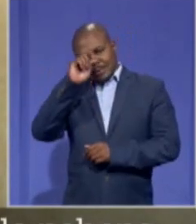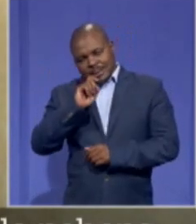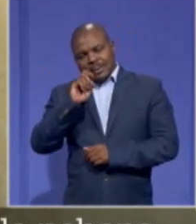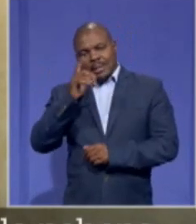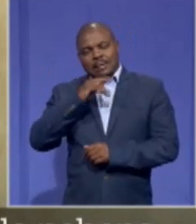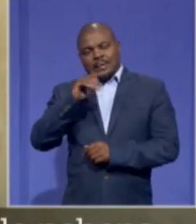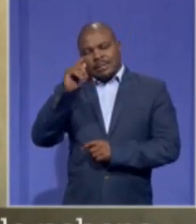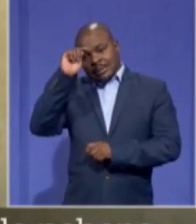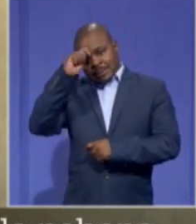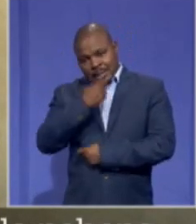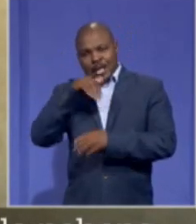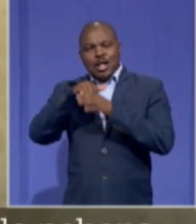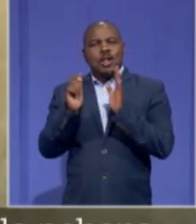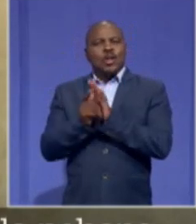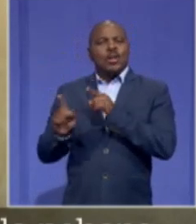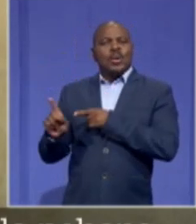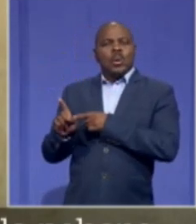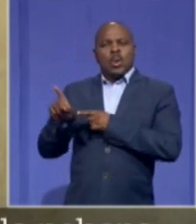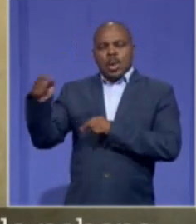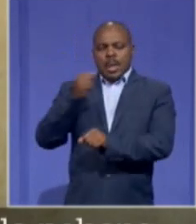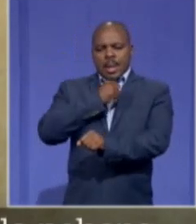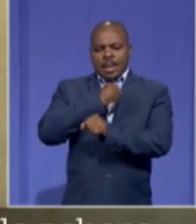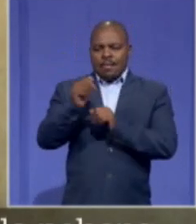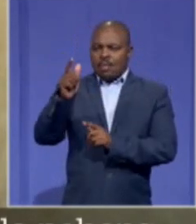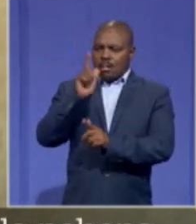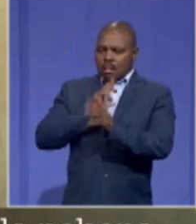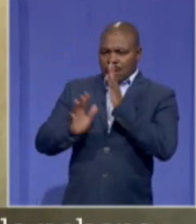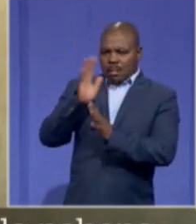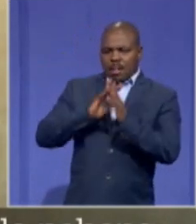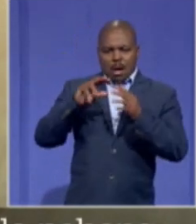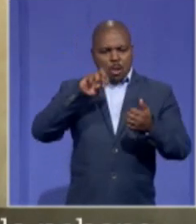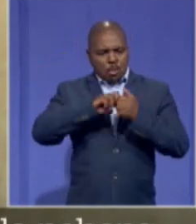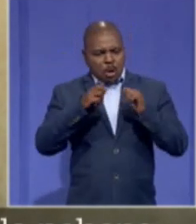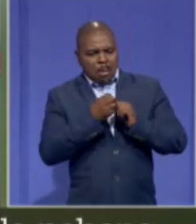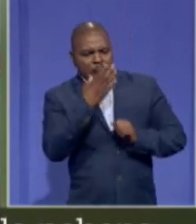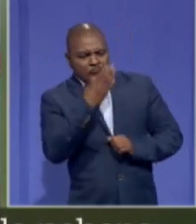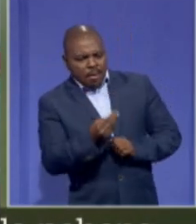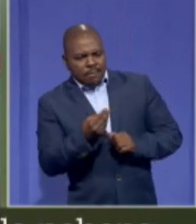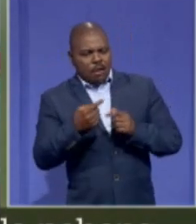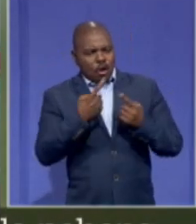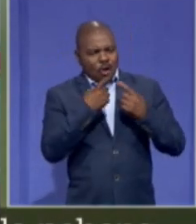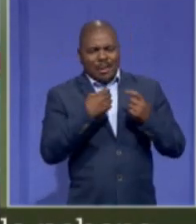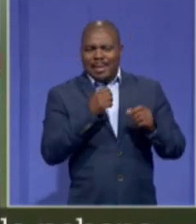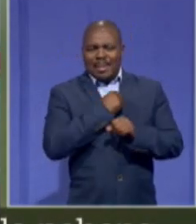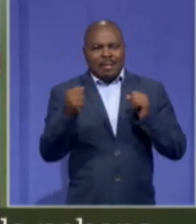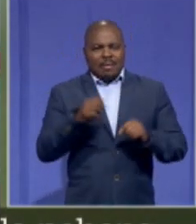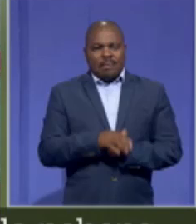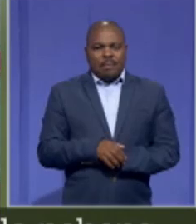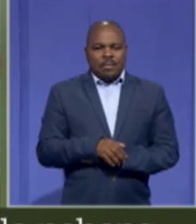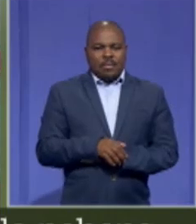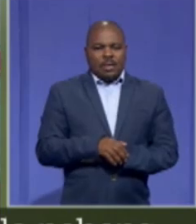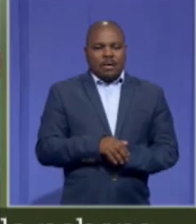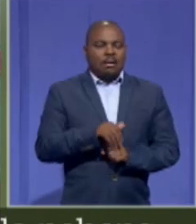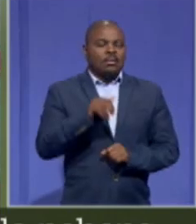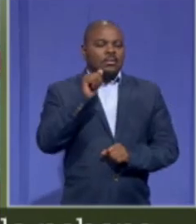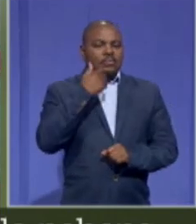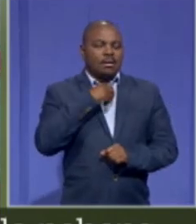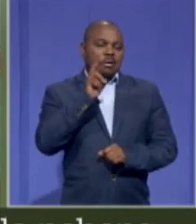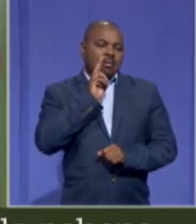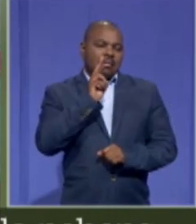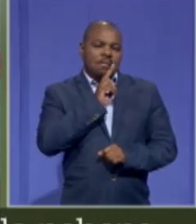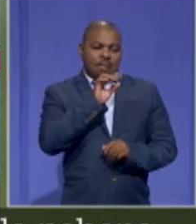ne a sa re jwetsa hore o na le sello ka Nontobeko. Uyenzele phezu kwasiphi isimo. Rangwana Nontobeko o latola menyenyetsi